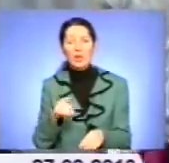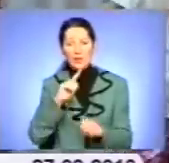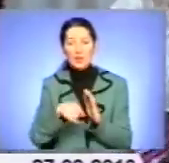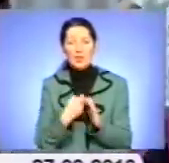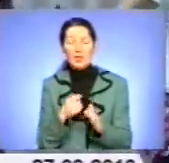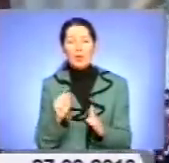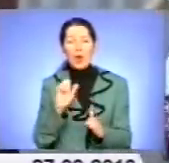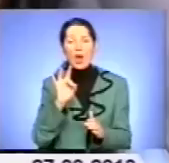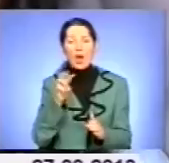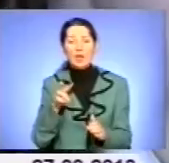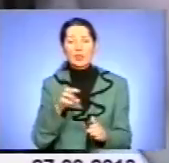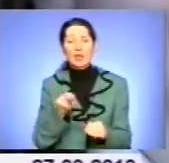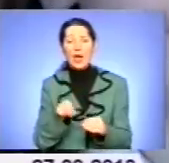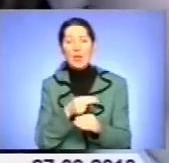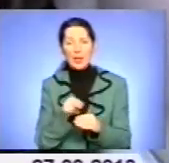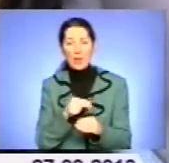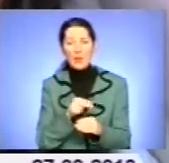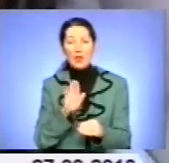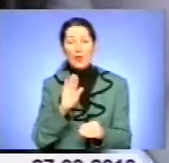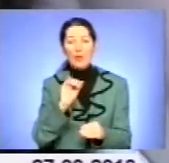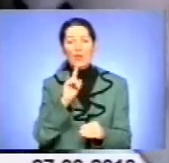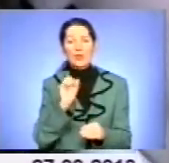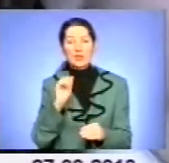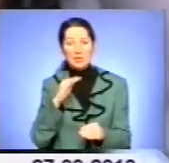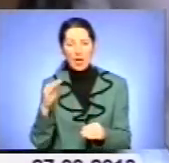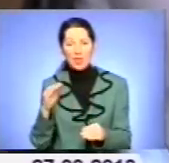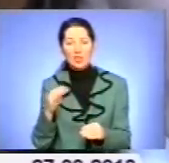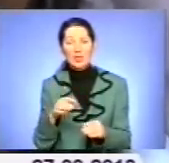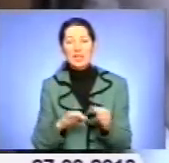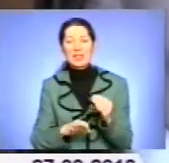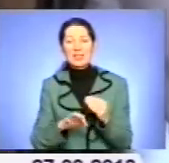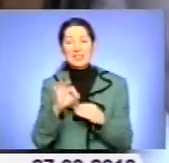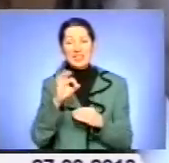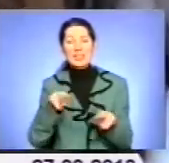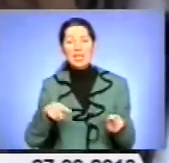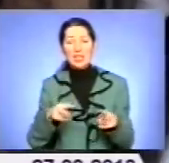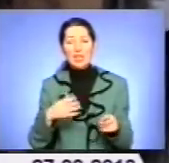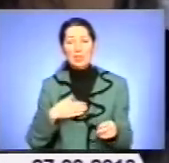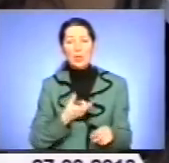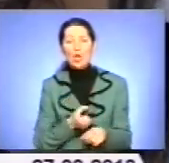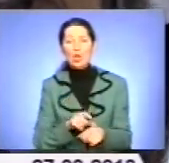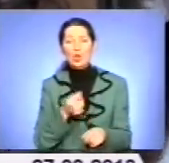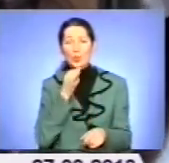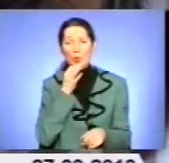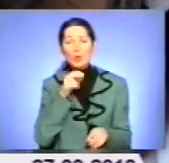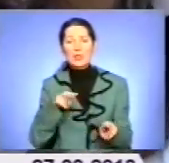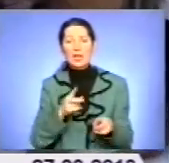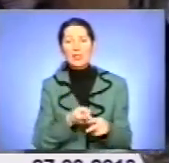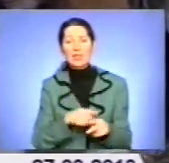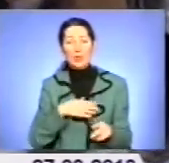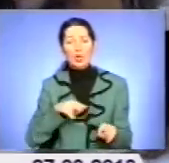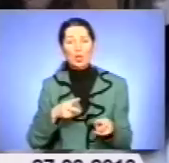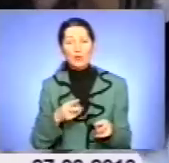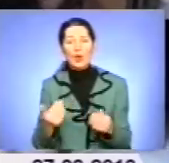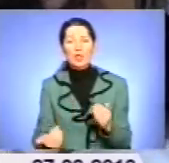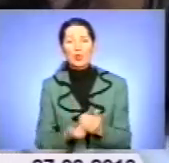та східні танці. Мені тут дуже сподобалося, які ми танці сьогодні танцювали. Нові рухи, мені ці рухи дуже